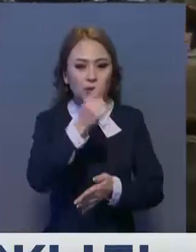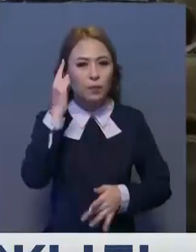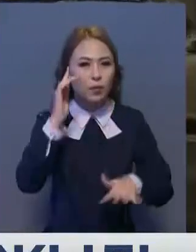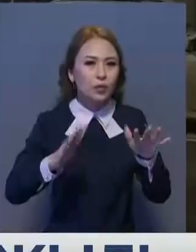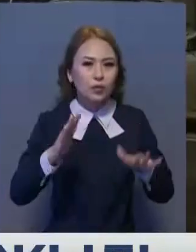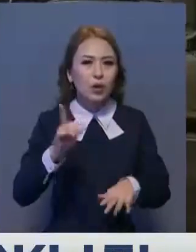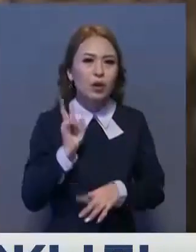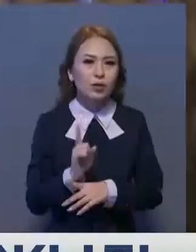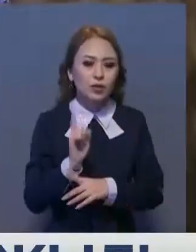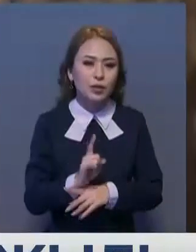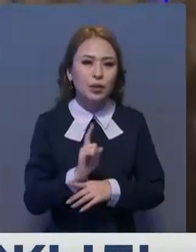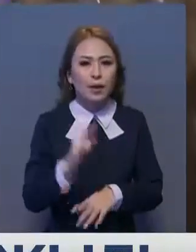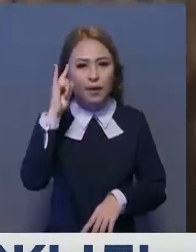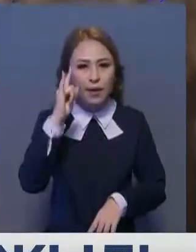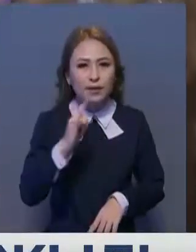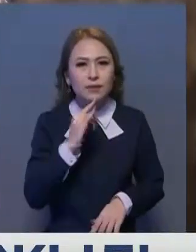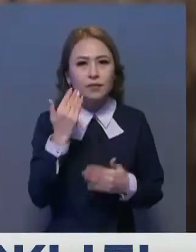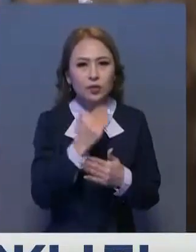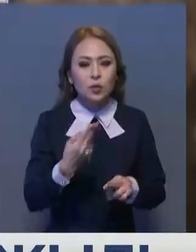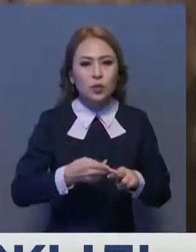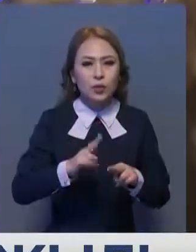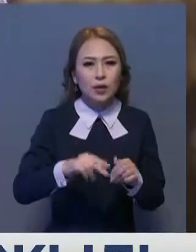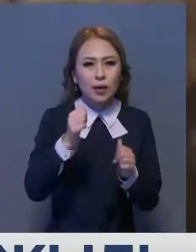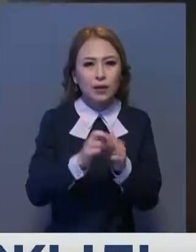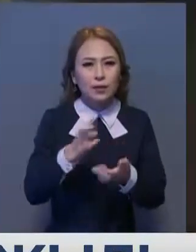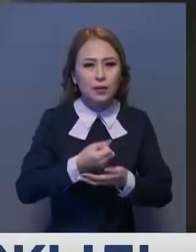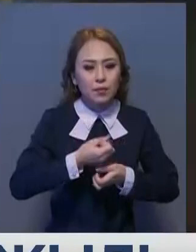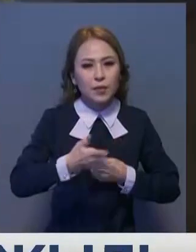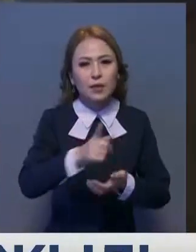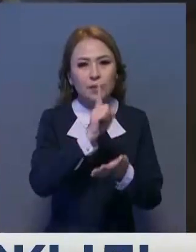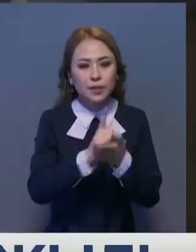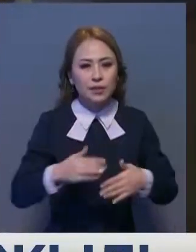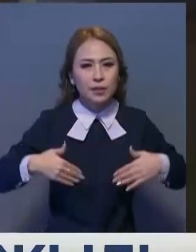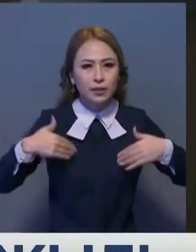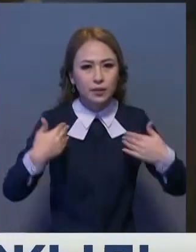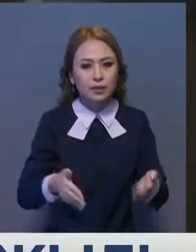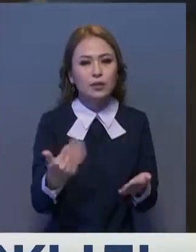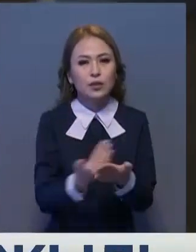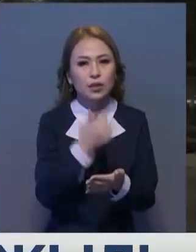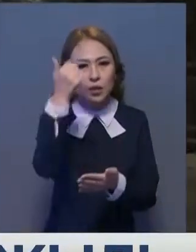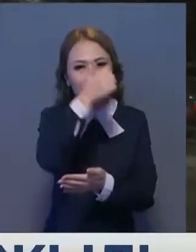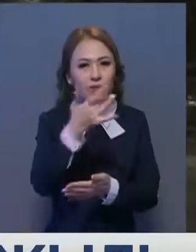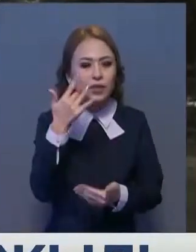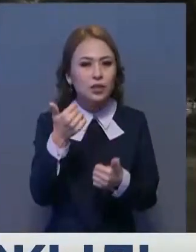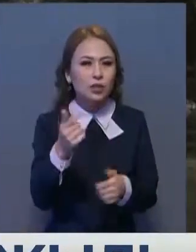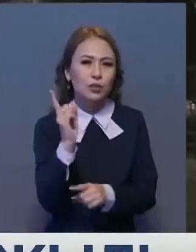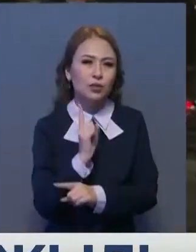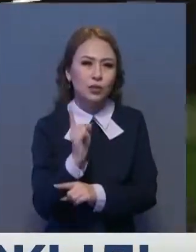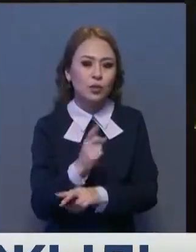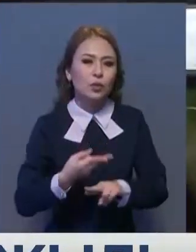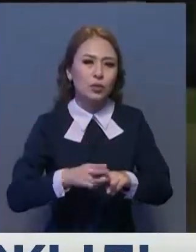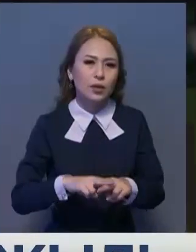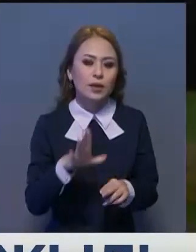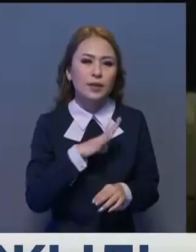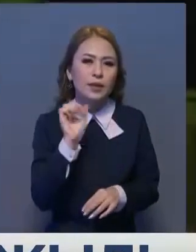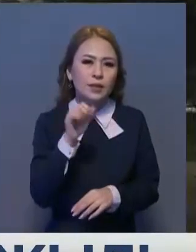деп білетіндер баршылық. Қазақ арымшыл халық. Ақ дастархан басында ақ тілектерін айтып, жаңа жылдан тек жақсылық күтеді. Ендеше есік